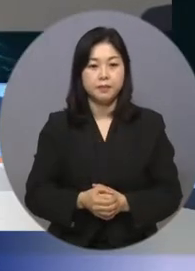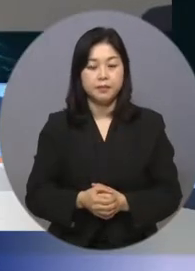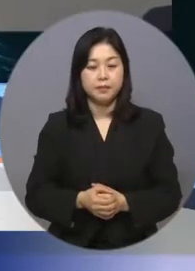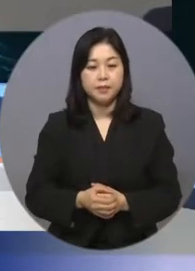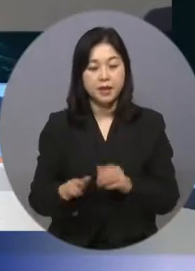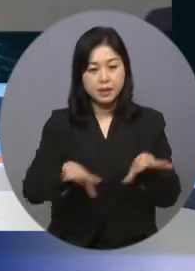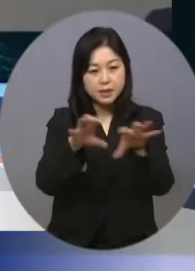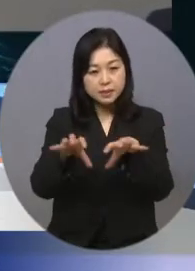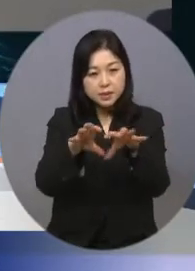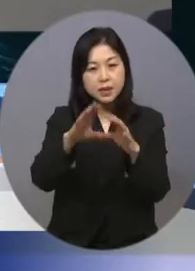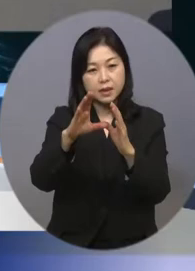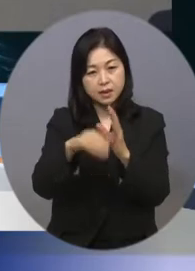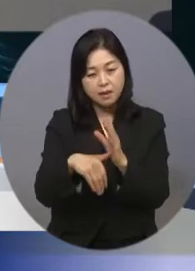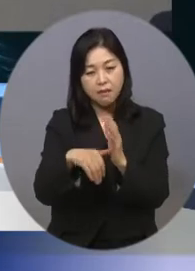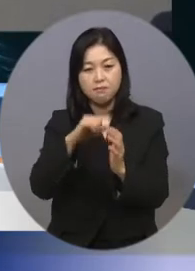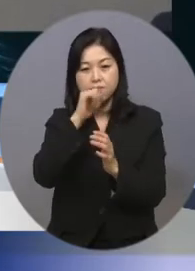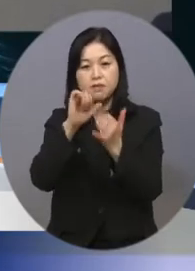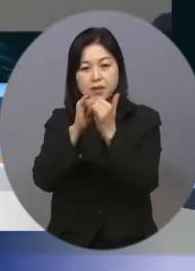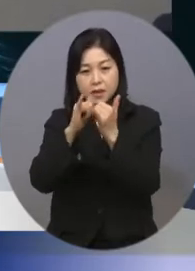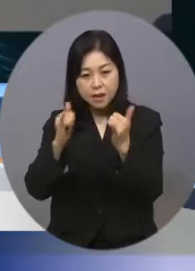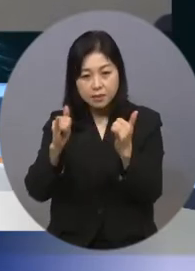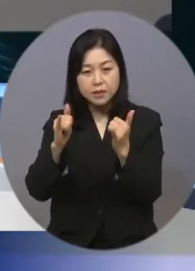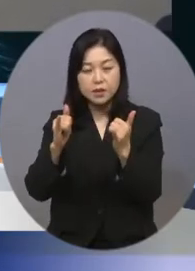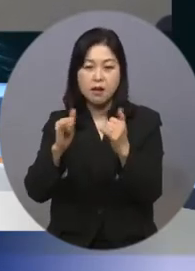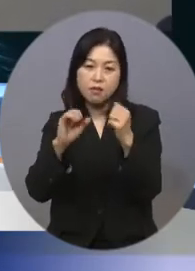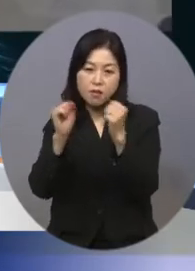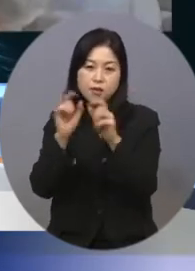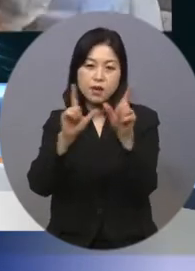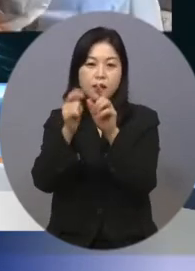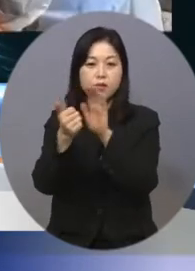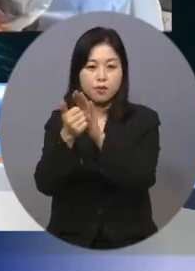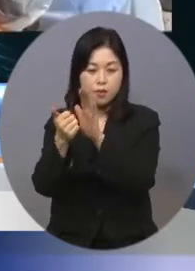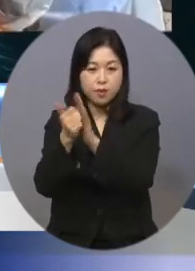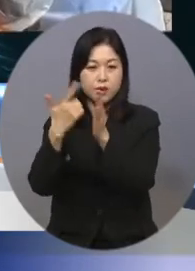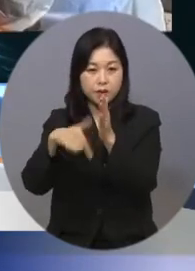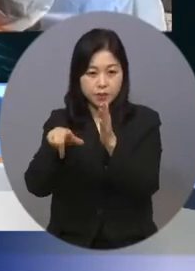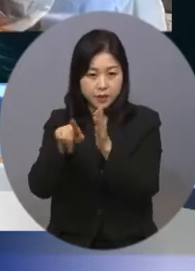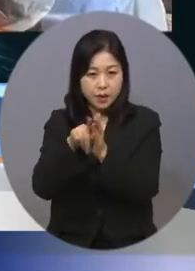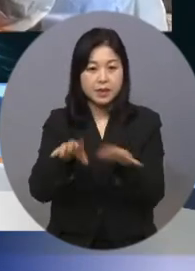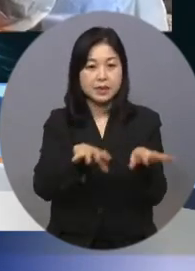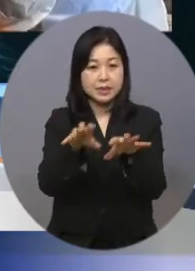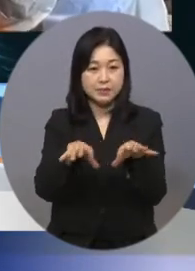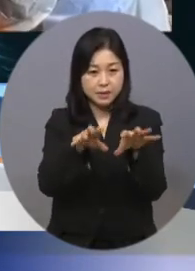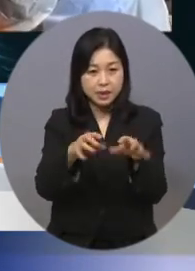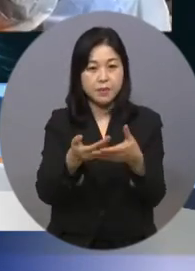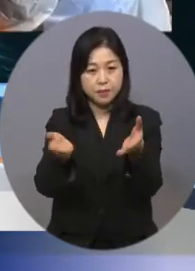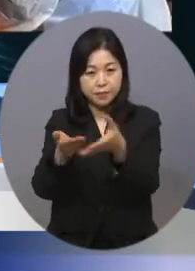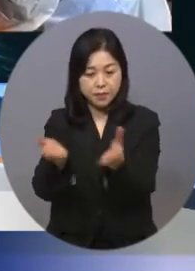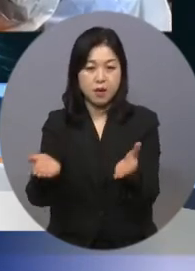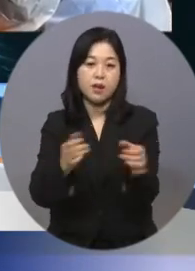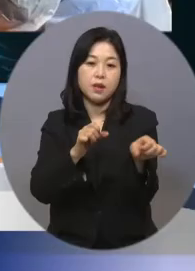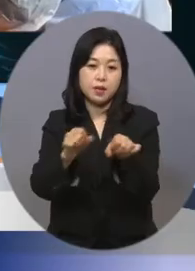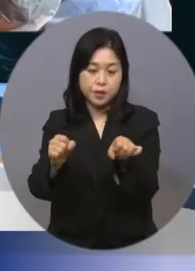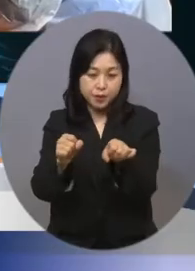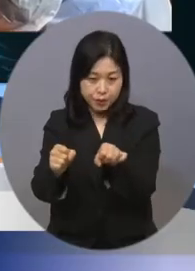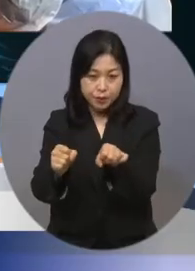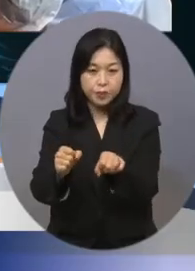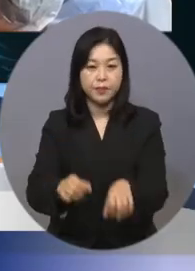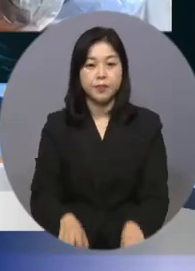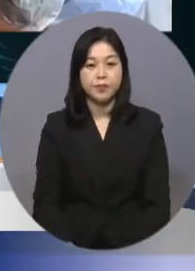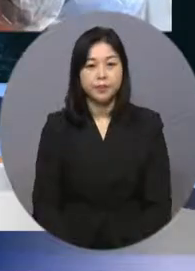김장철을 맞아 취약계층 이웃들의 겨울나기를 위한 김장 나눔 봉사가 진행됐습니다. 보도에 정운선